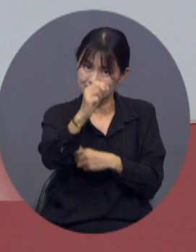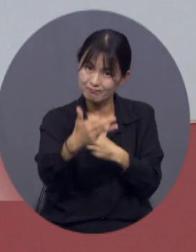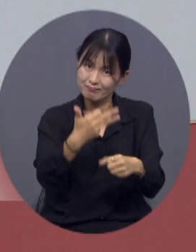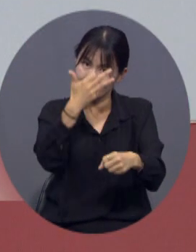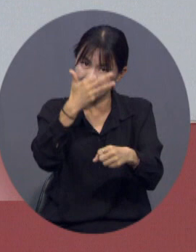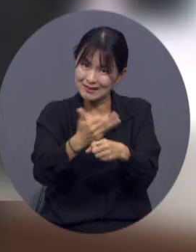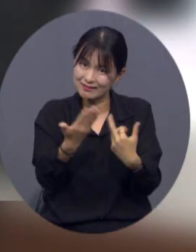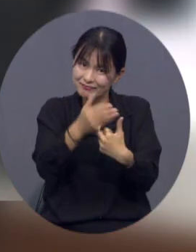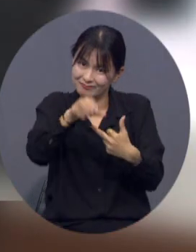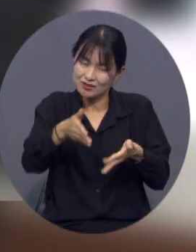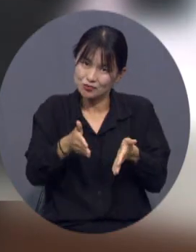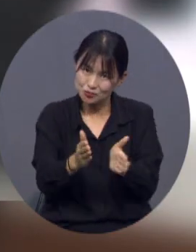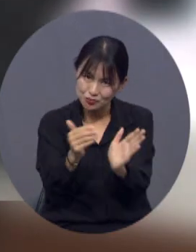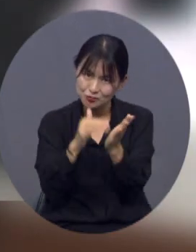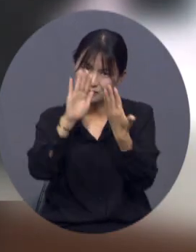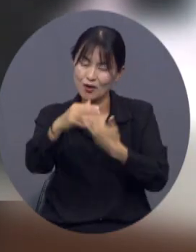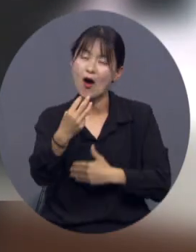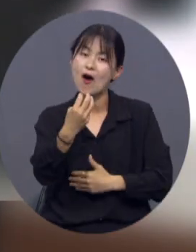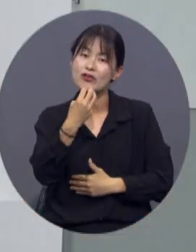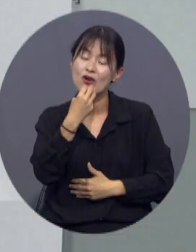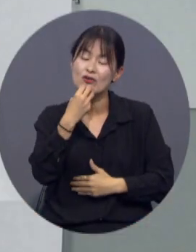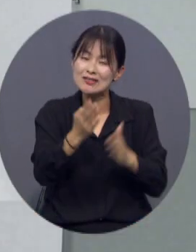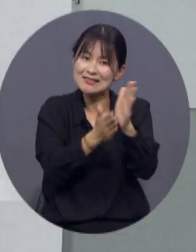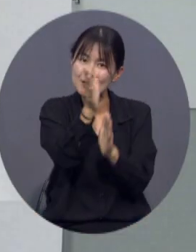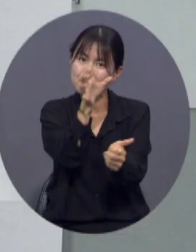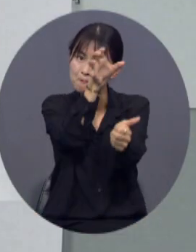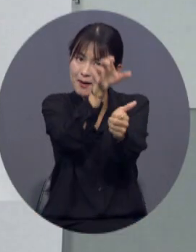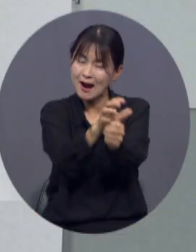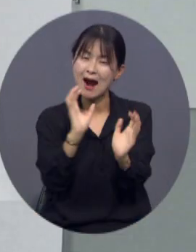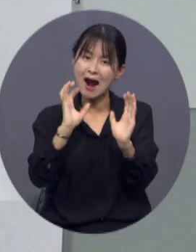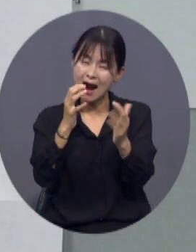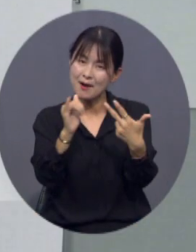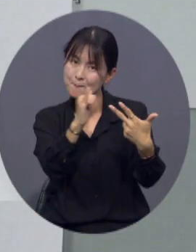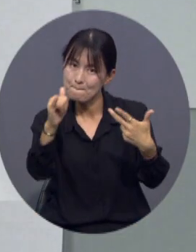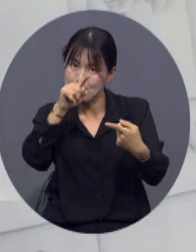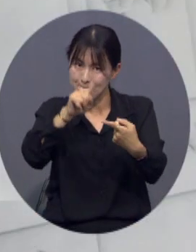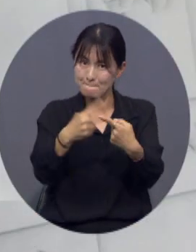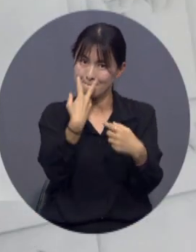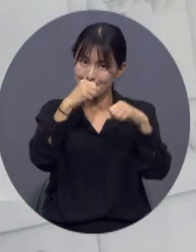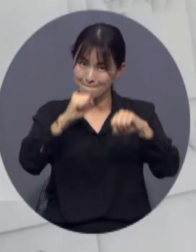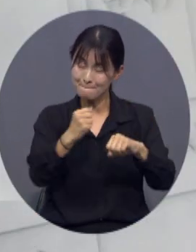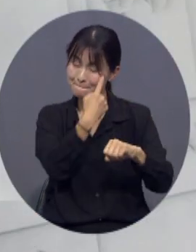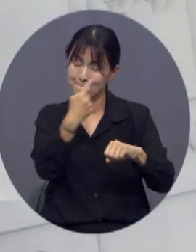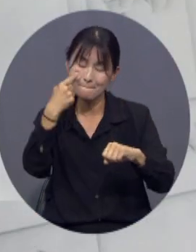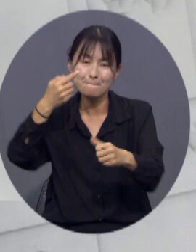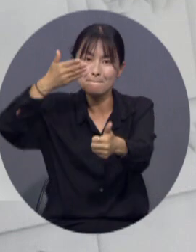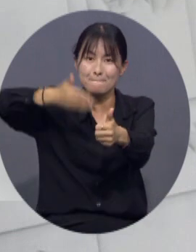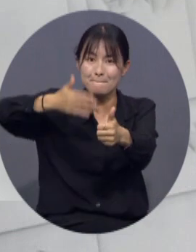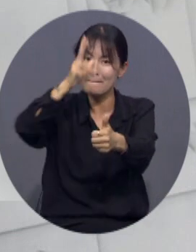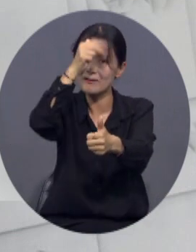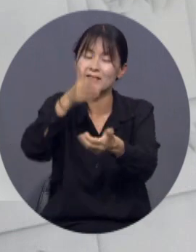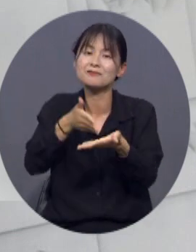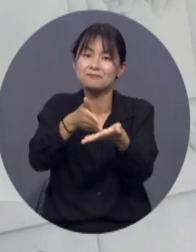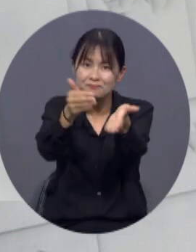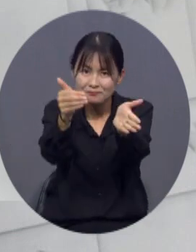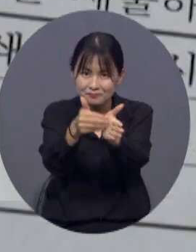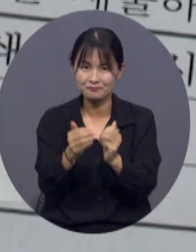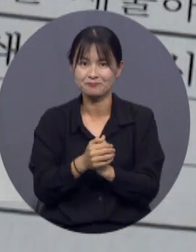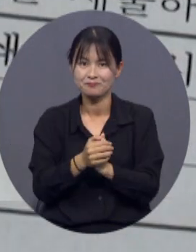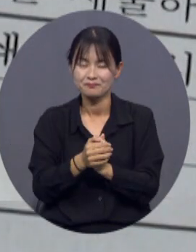2018년 제주에서 출생한 뒤 서울지역 시설에 맡겨진 아동 등 7명에 대한 소재를 파악해 달라고 경찰에